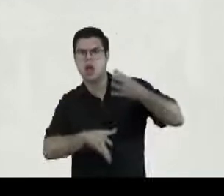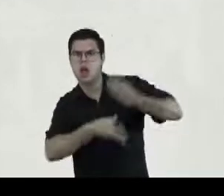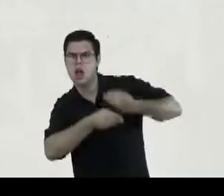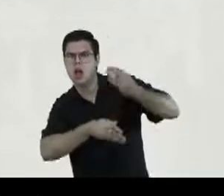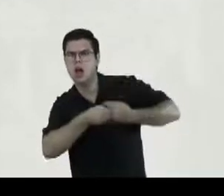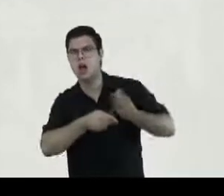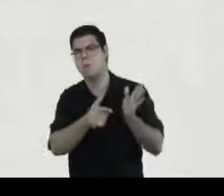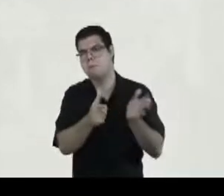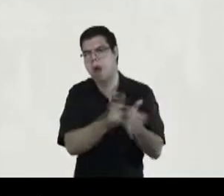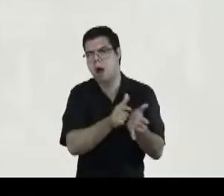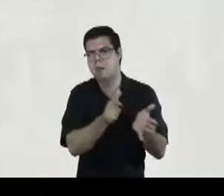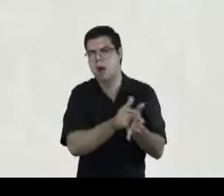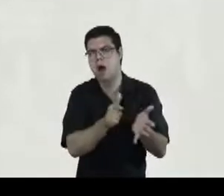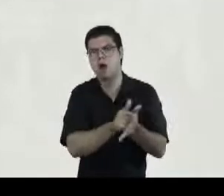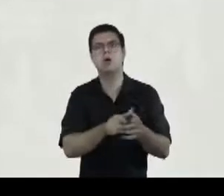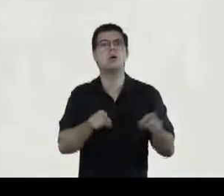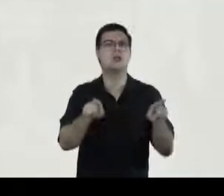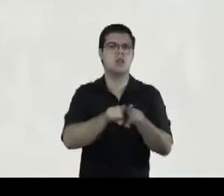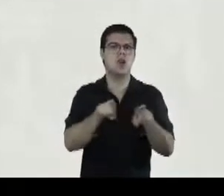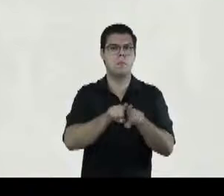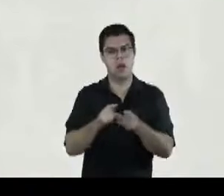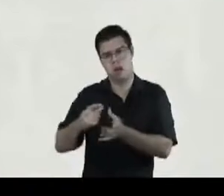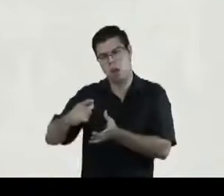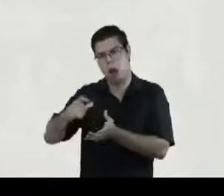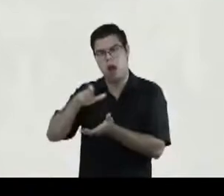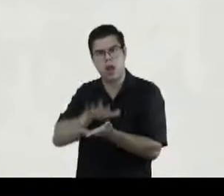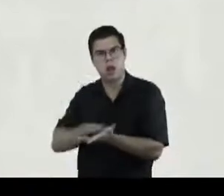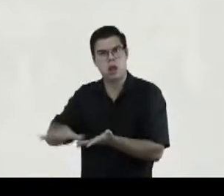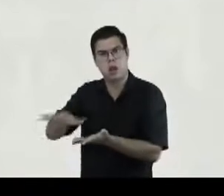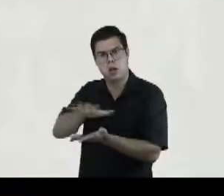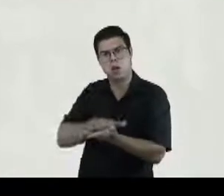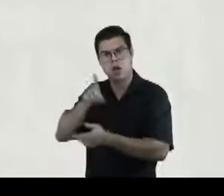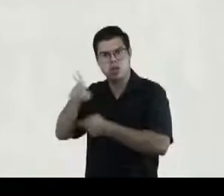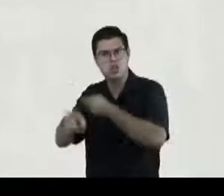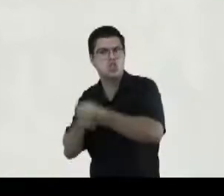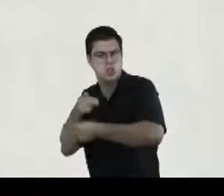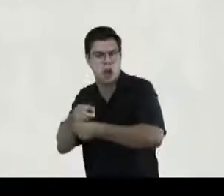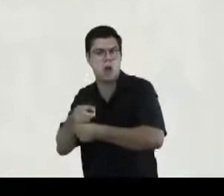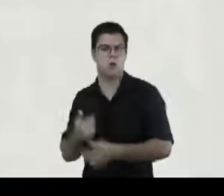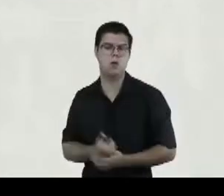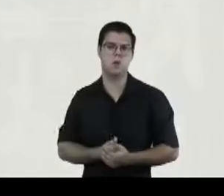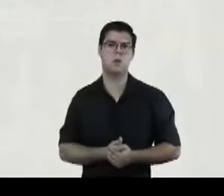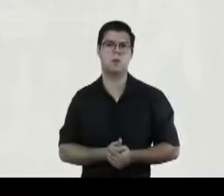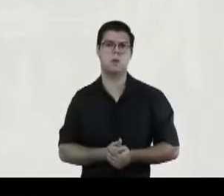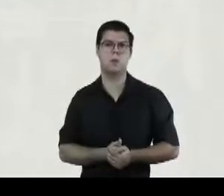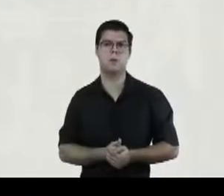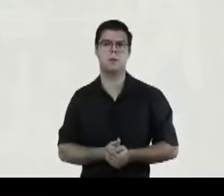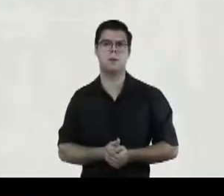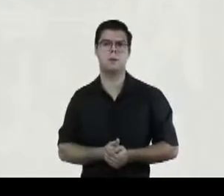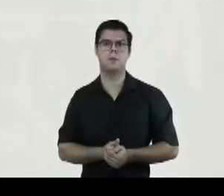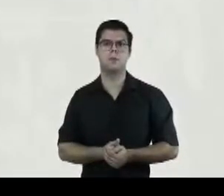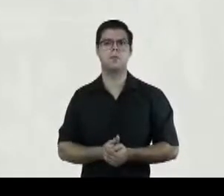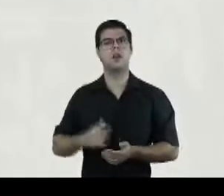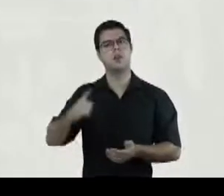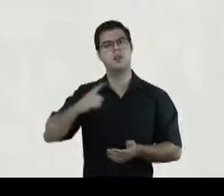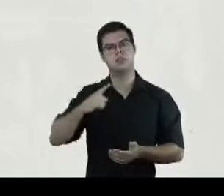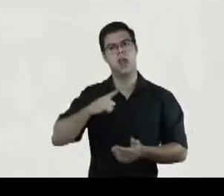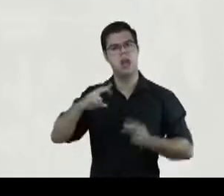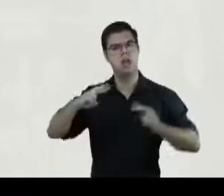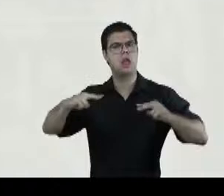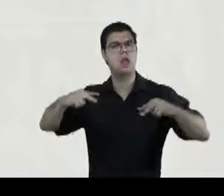de l'image et du numérique. Donc, il y a beaucoup d'hyperlinks. Un autre exemple très rapide,